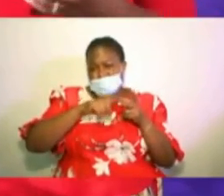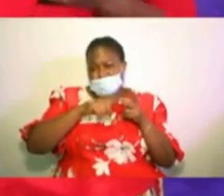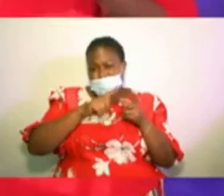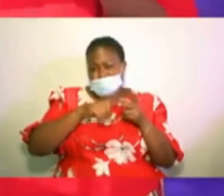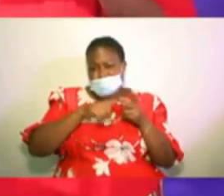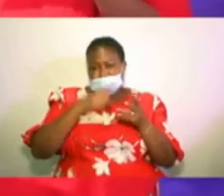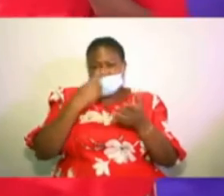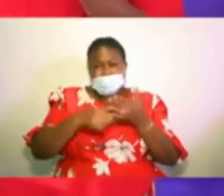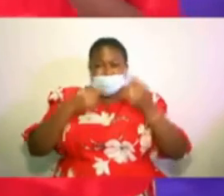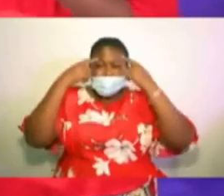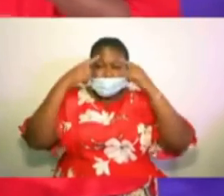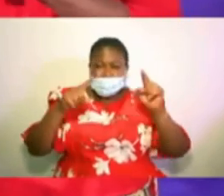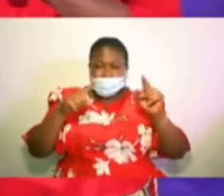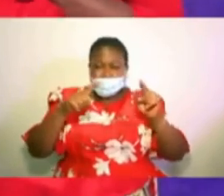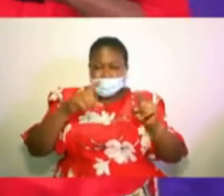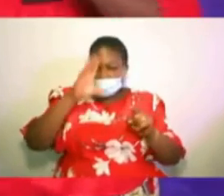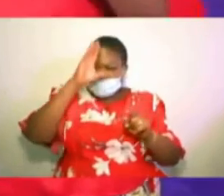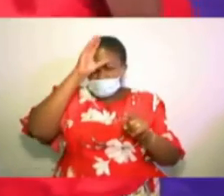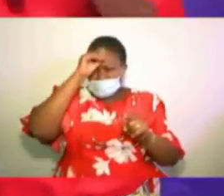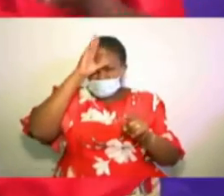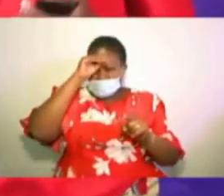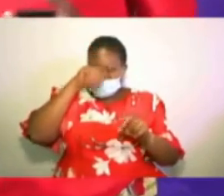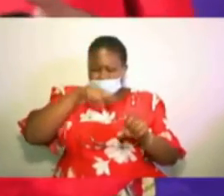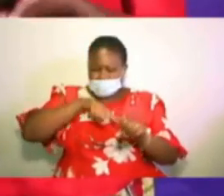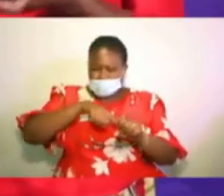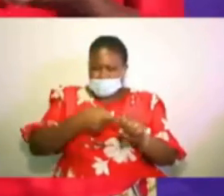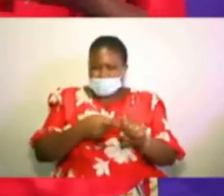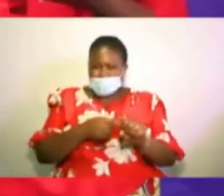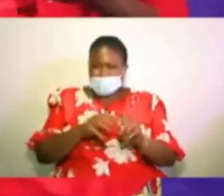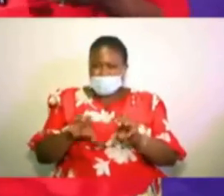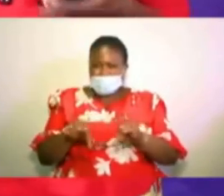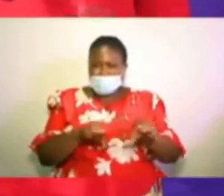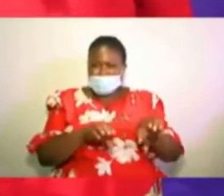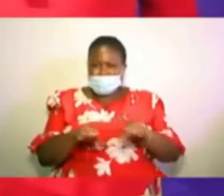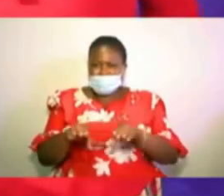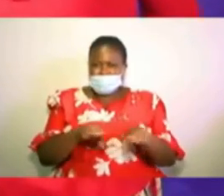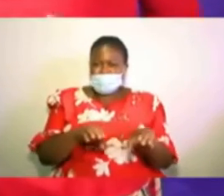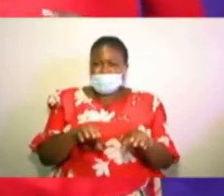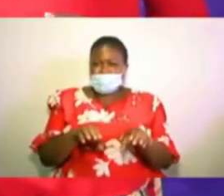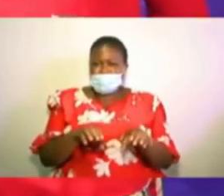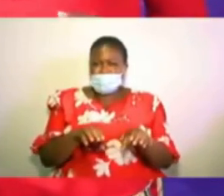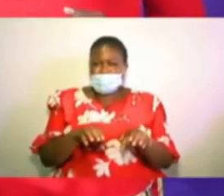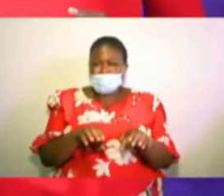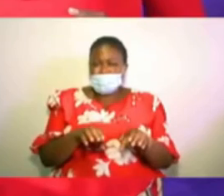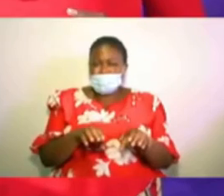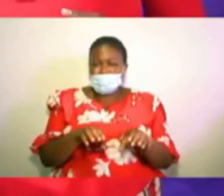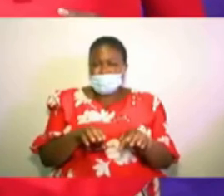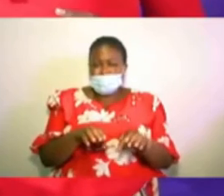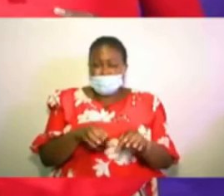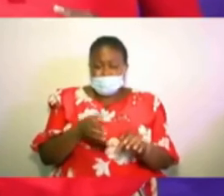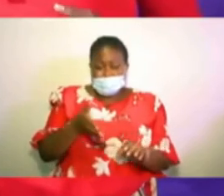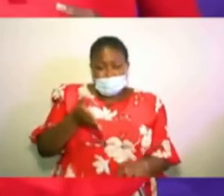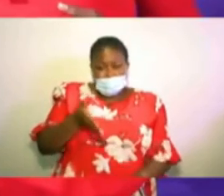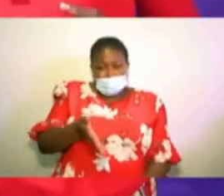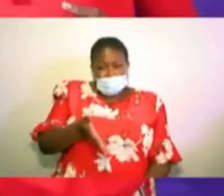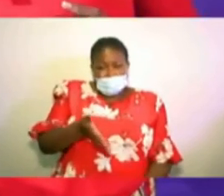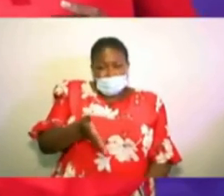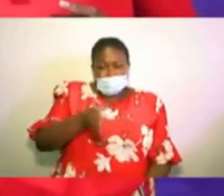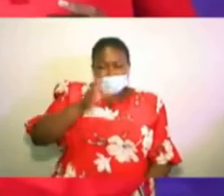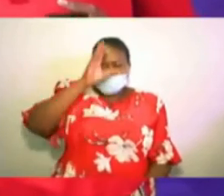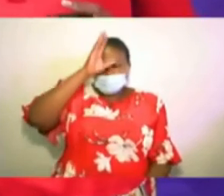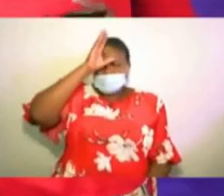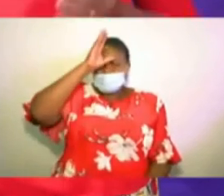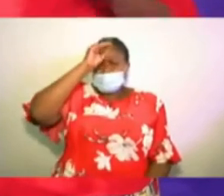Et donc, à la troisième étape, l'homme a répondu. It was just at that point that man responded and began